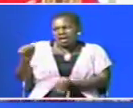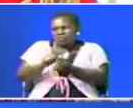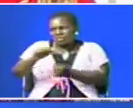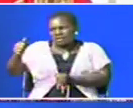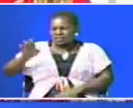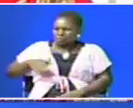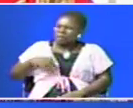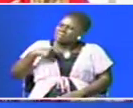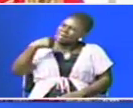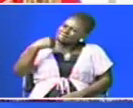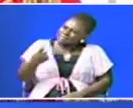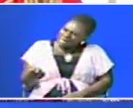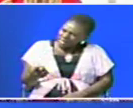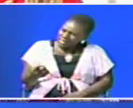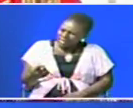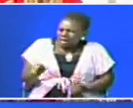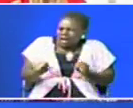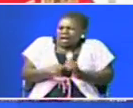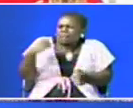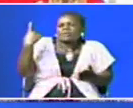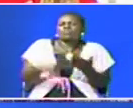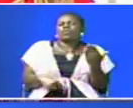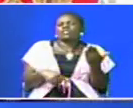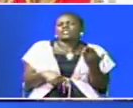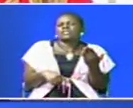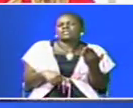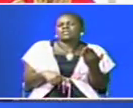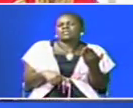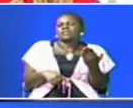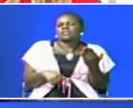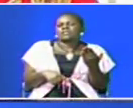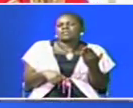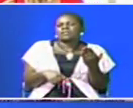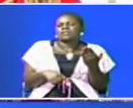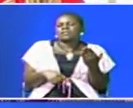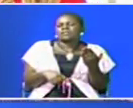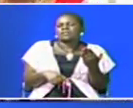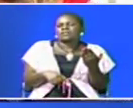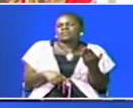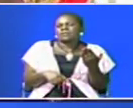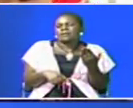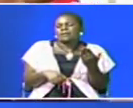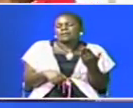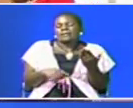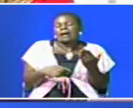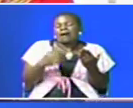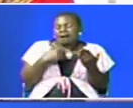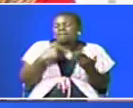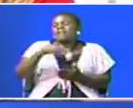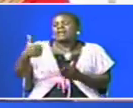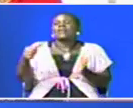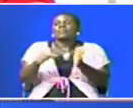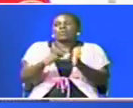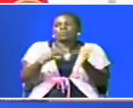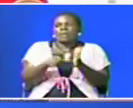fulani. Nikisema nikiambia bibi yake, baadaye huyu akijua kama mimi ndo nilisema, nitachukuliwaje? Sasa kuna jambo ambalo linaingia